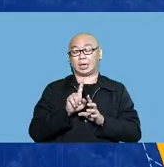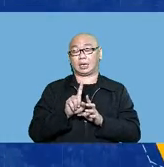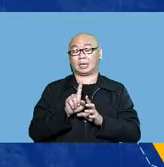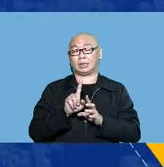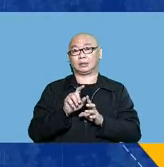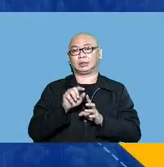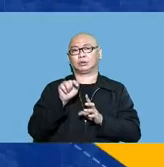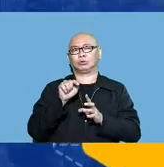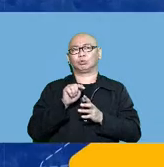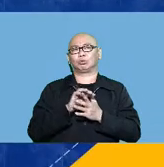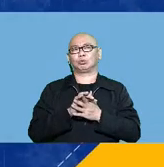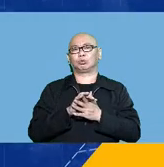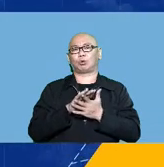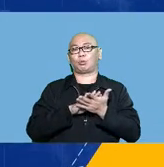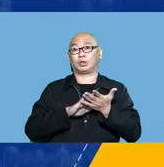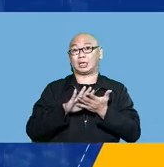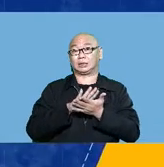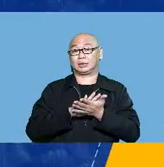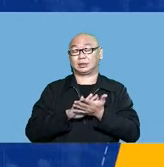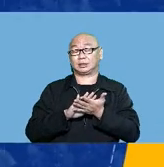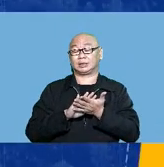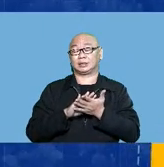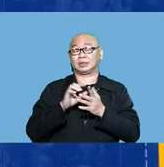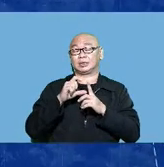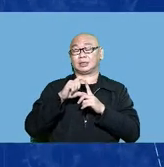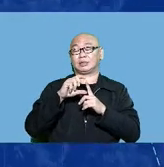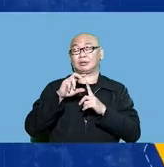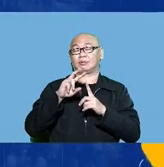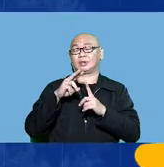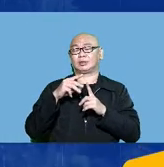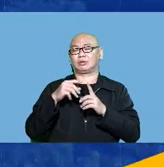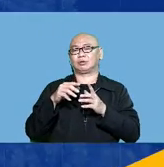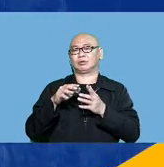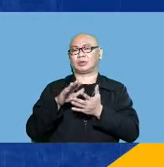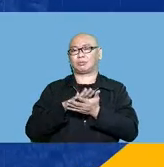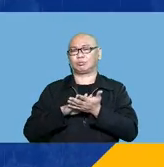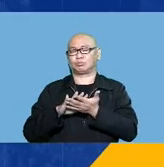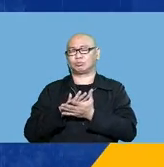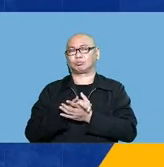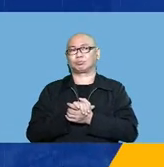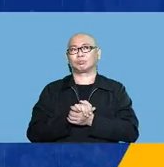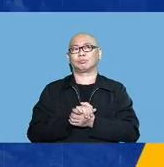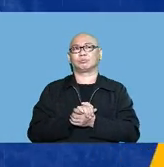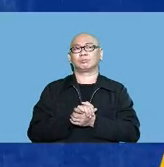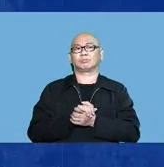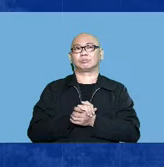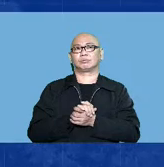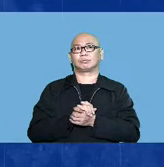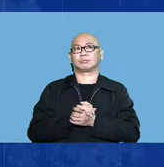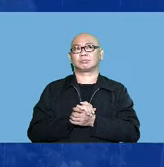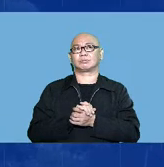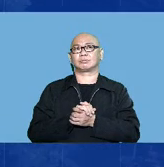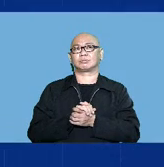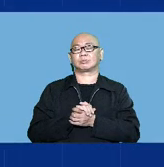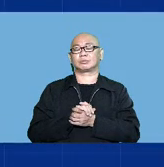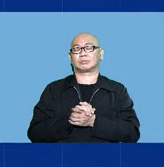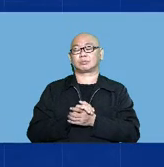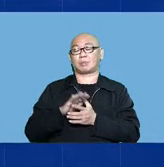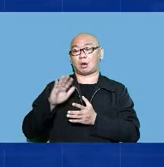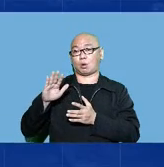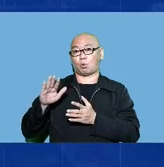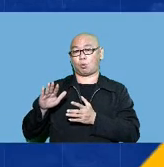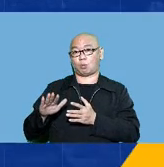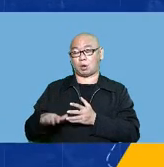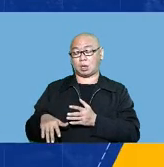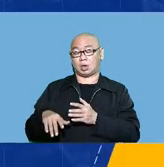itu merupakan kombinasi antara deflektor, offset, dan groove. Kemudian yang paling bawah itu